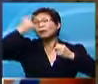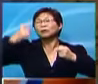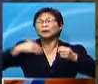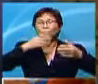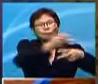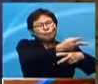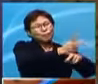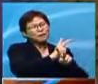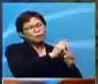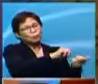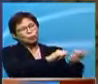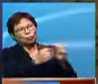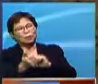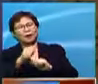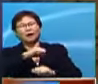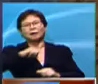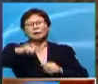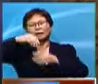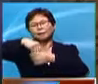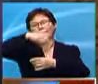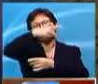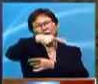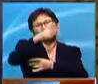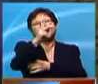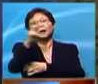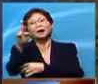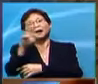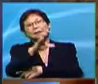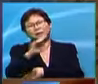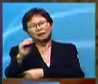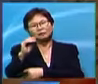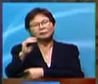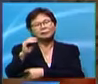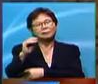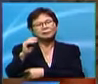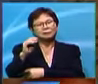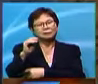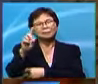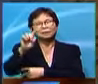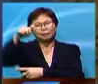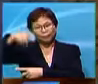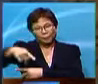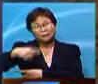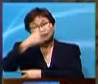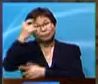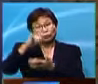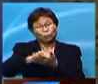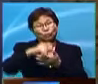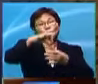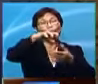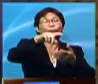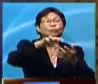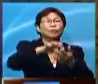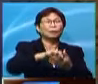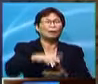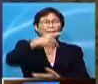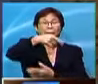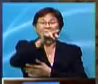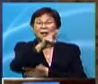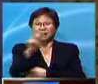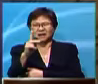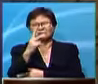dipinjamkan oleh ahli-ahli dalam pakatan yang lain terutamanya dap sebab itu dalam pilihan Raya yang ini